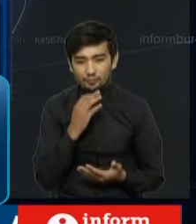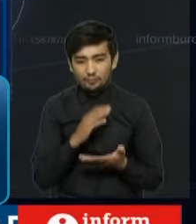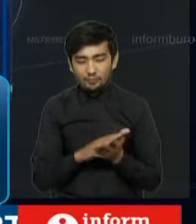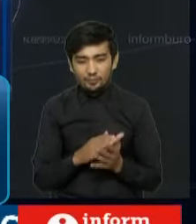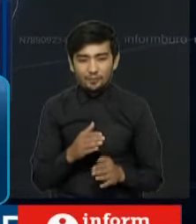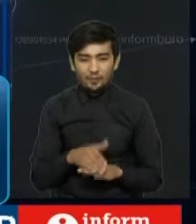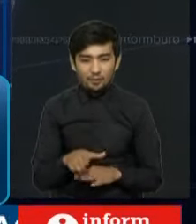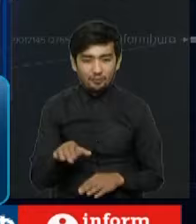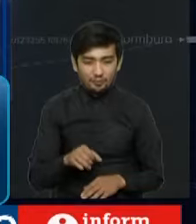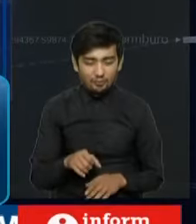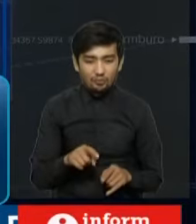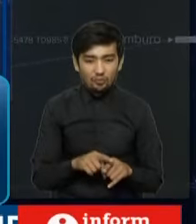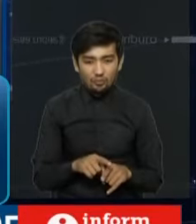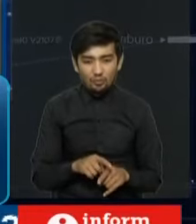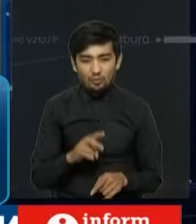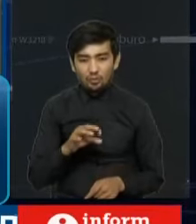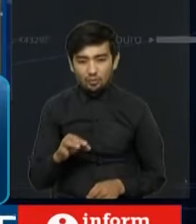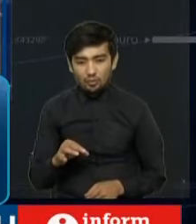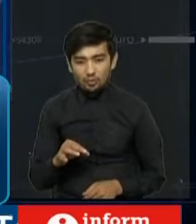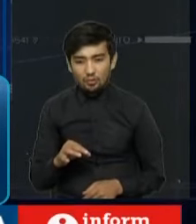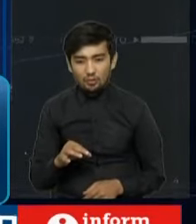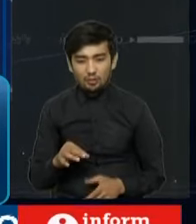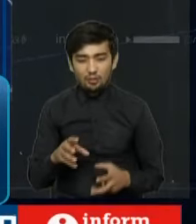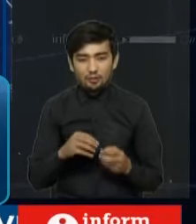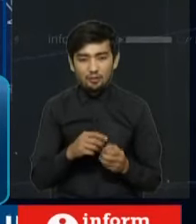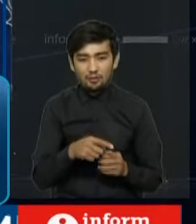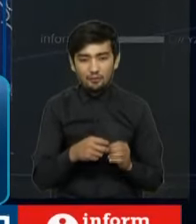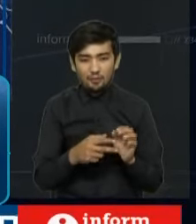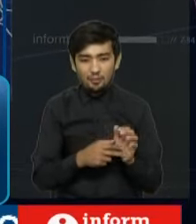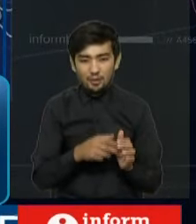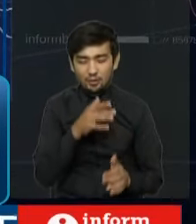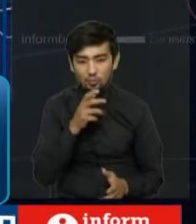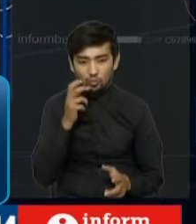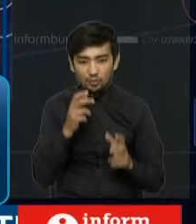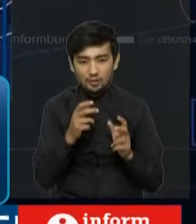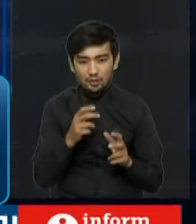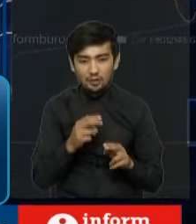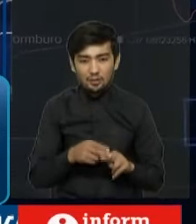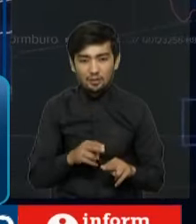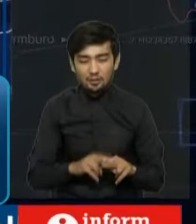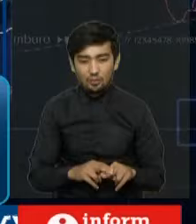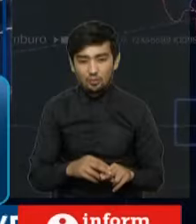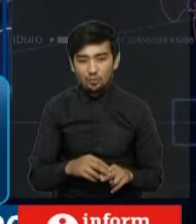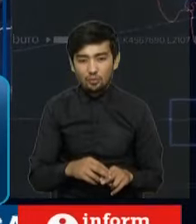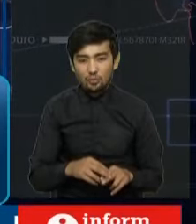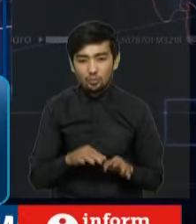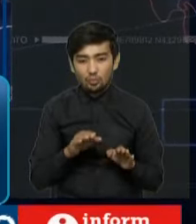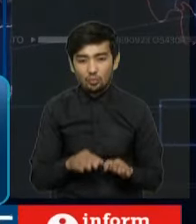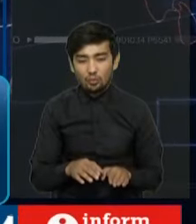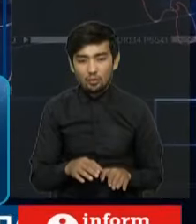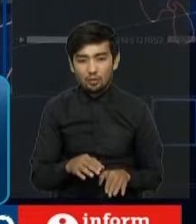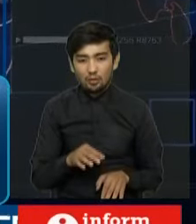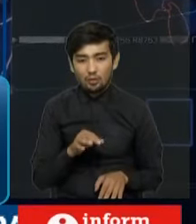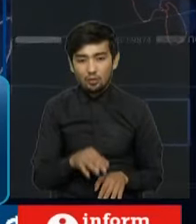получать кредиты. Но вместе с тем мы понимаем, что 18 лет – это студент, который только оторвался от